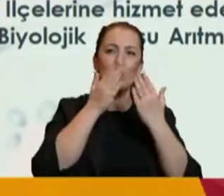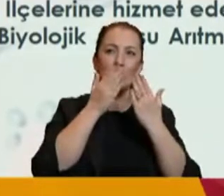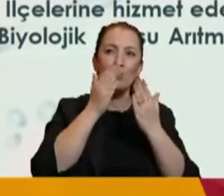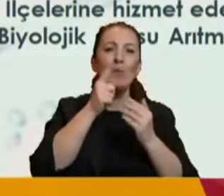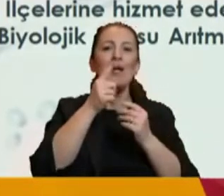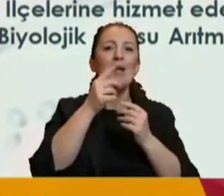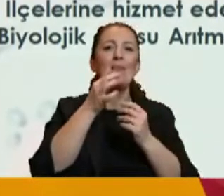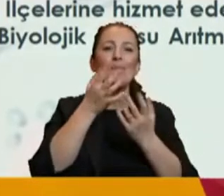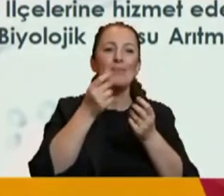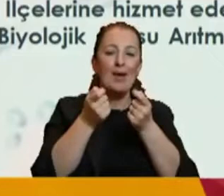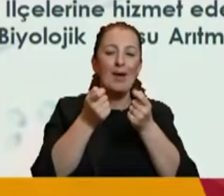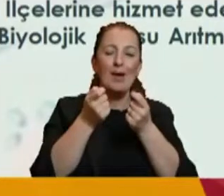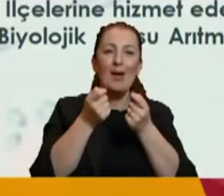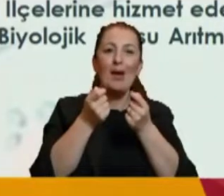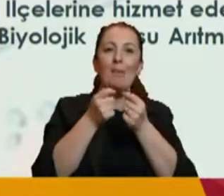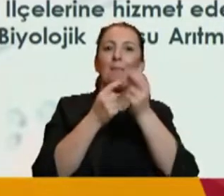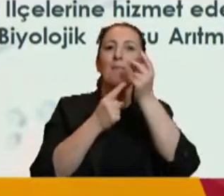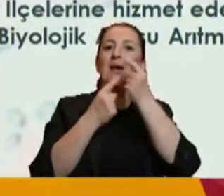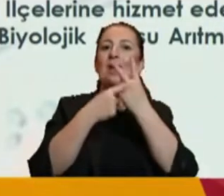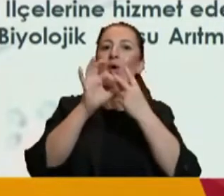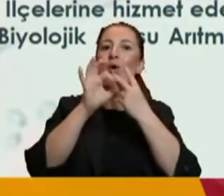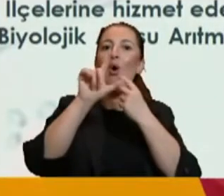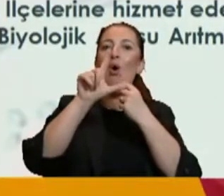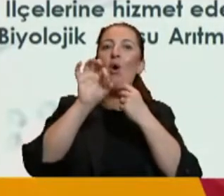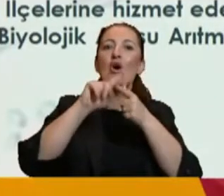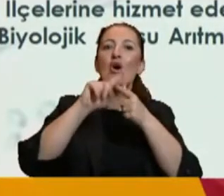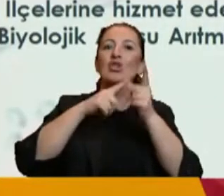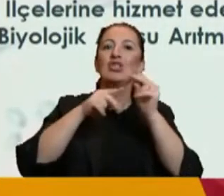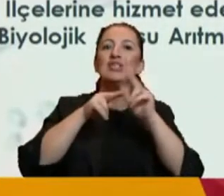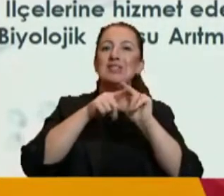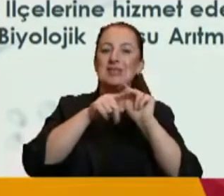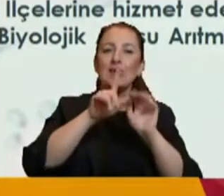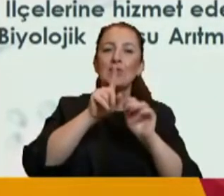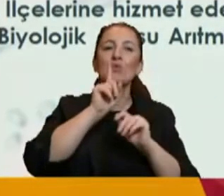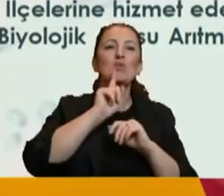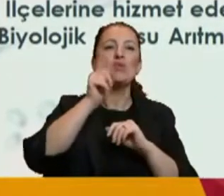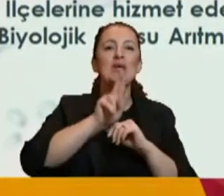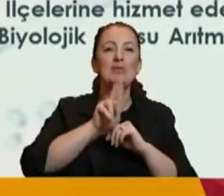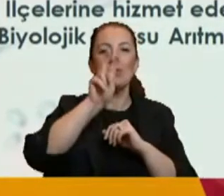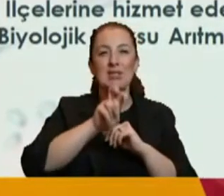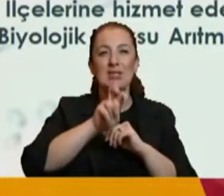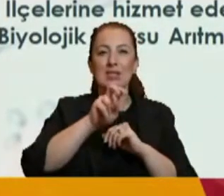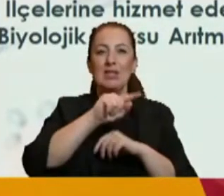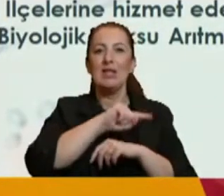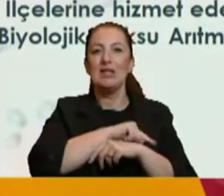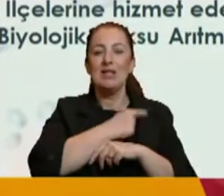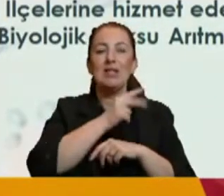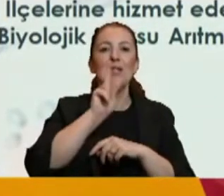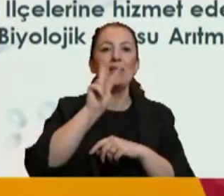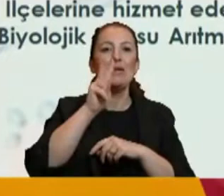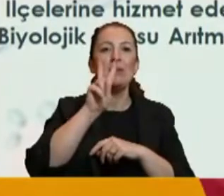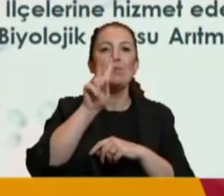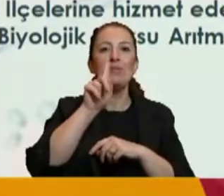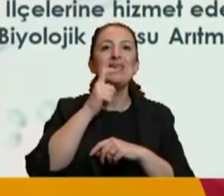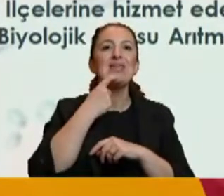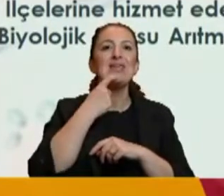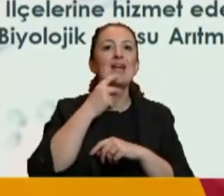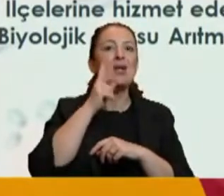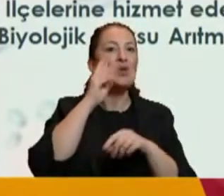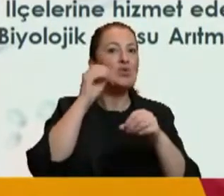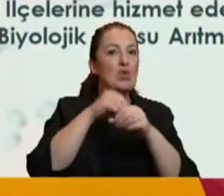biyolojik ücrete ilave ediyoruz Bu da yüzde yetmiş sekiz seviyesinde 2021 yıl sonunda